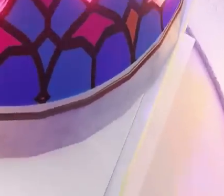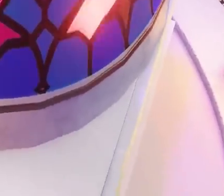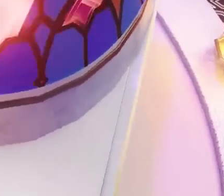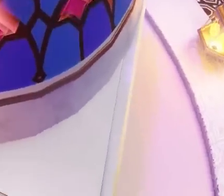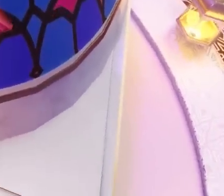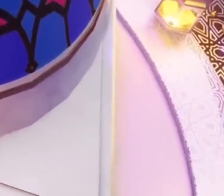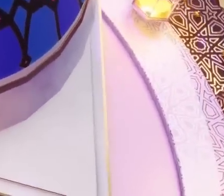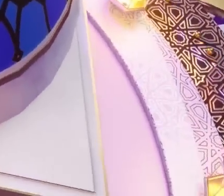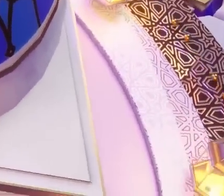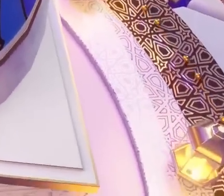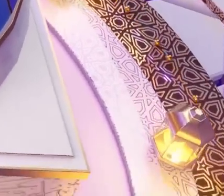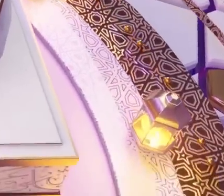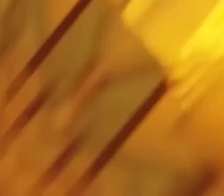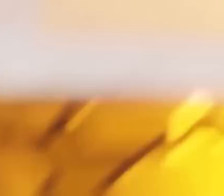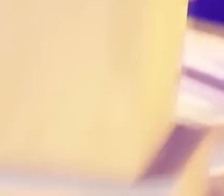يا